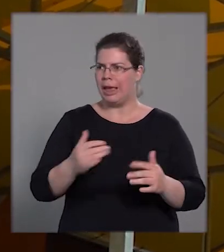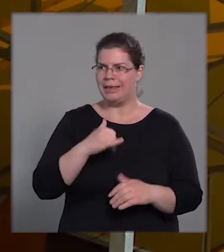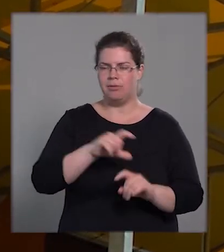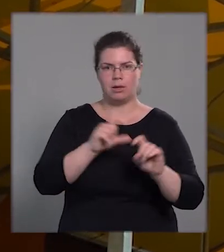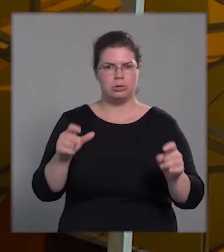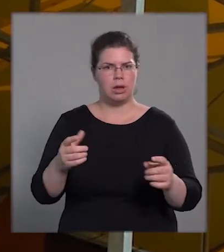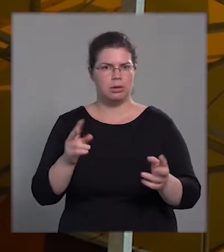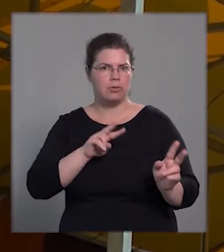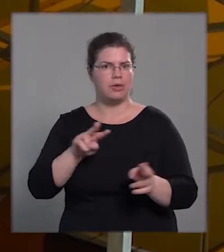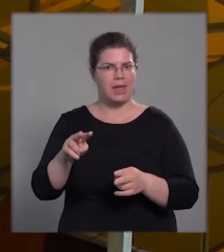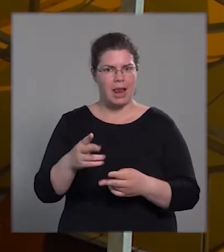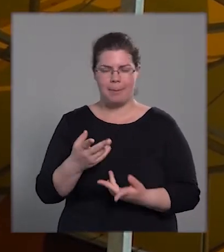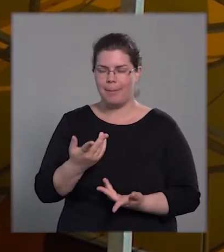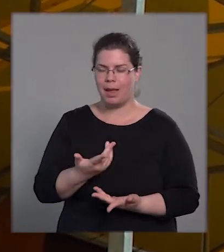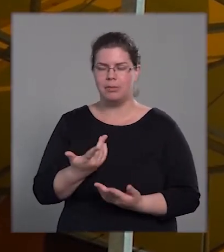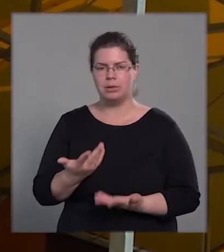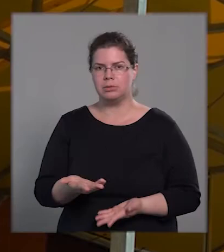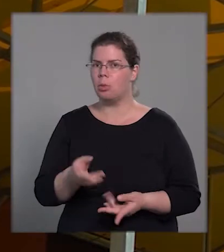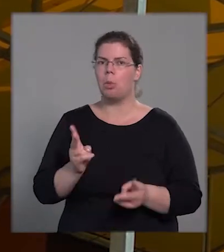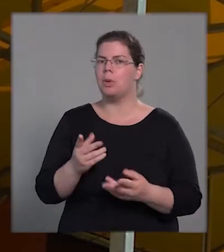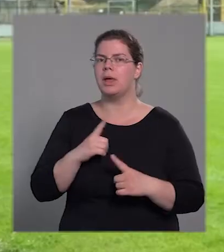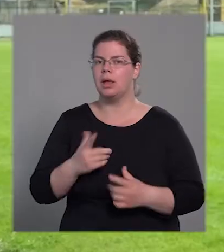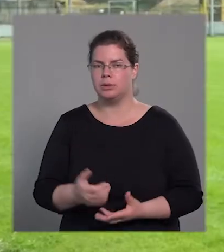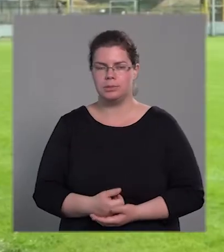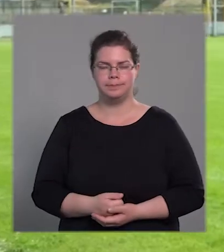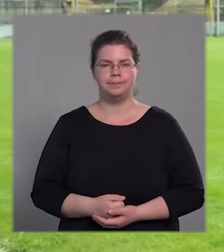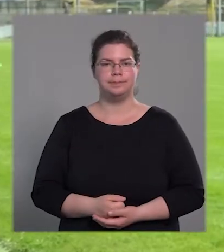erre, hogy áll a bál arra felé.